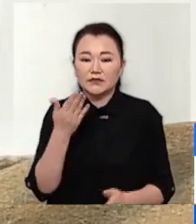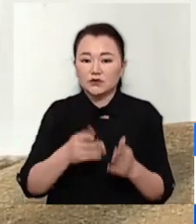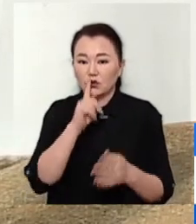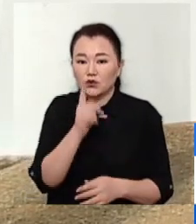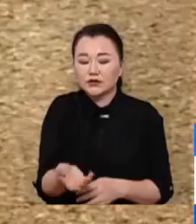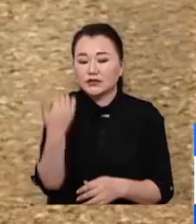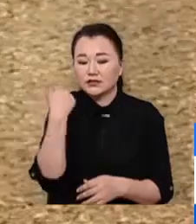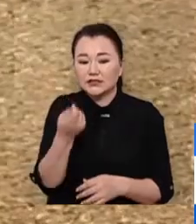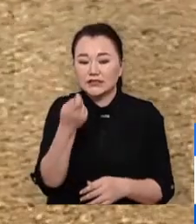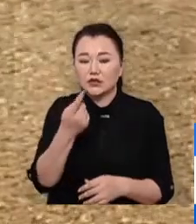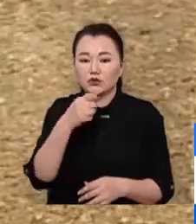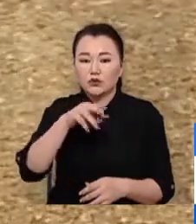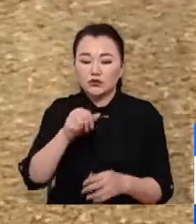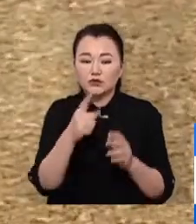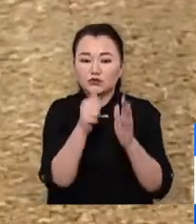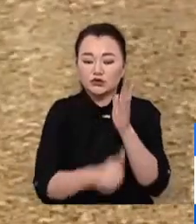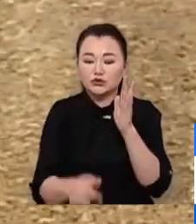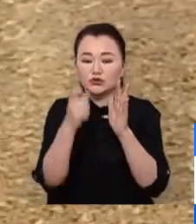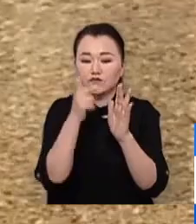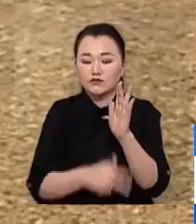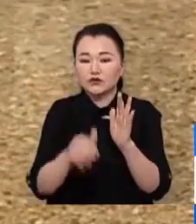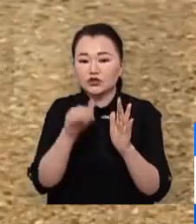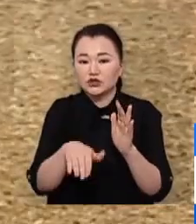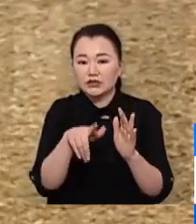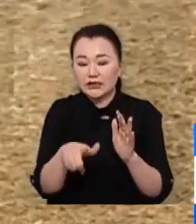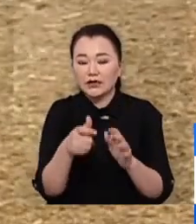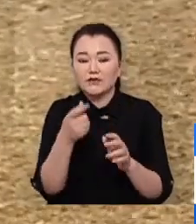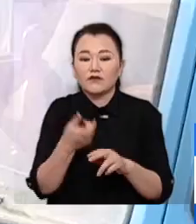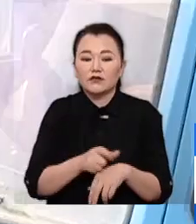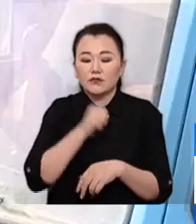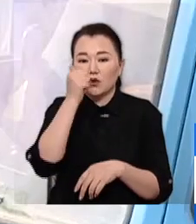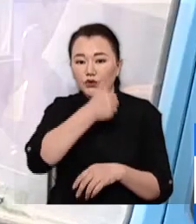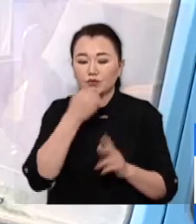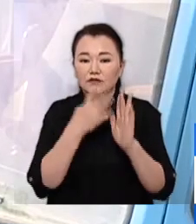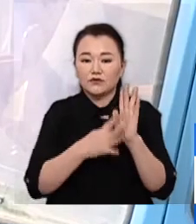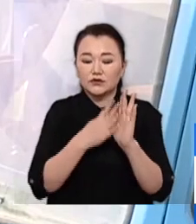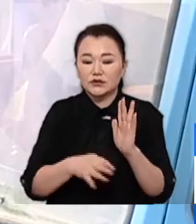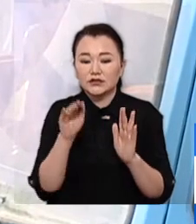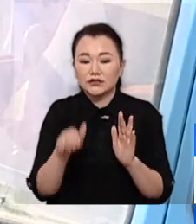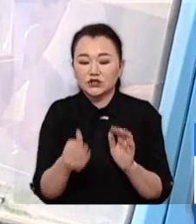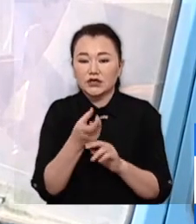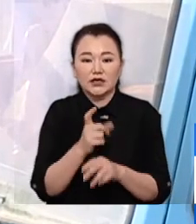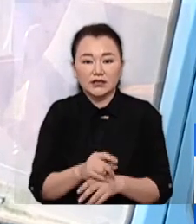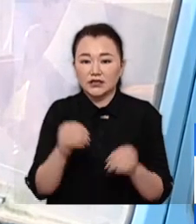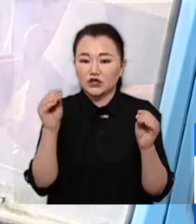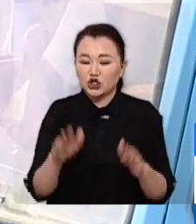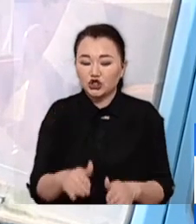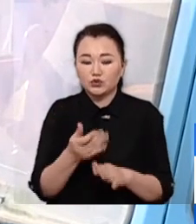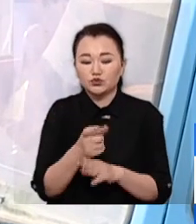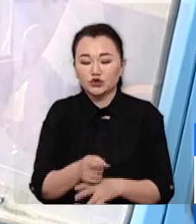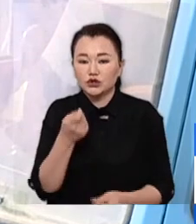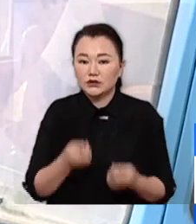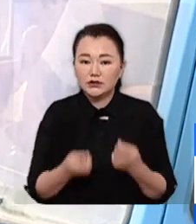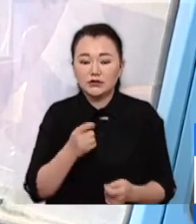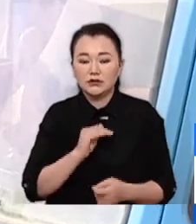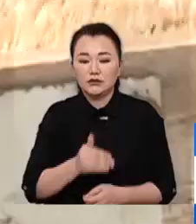назад тонна зерна стоила 160-180 тысяч тенге, то в этом году 90 тысяч. Это ниже себестоимости. Доходы